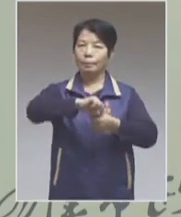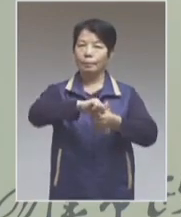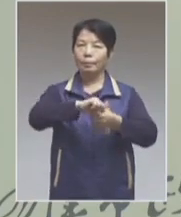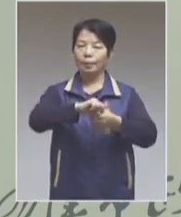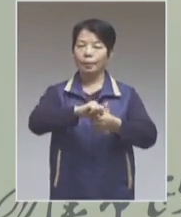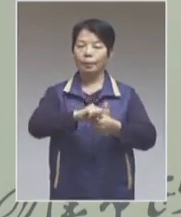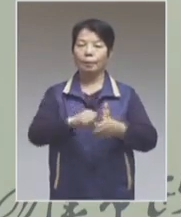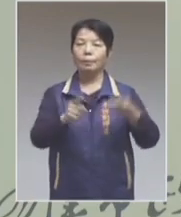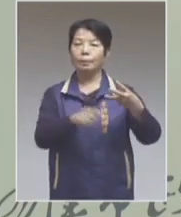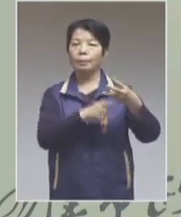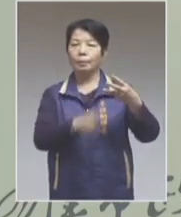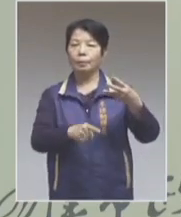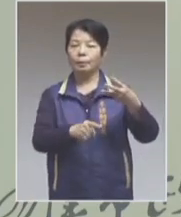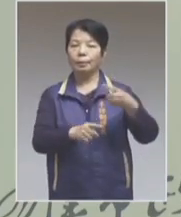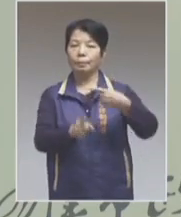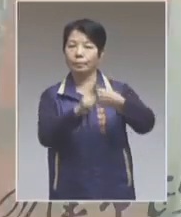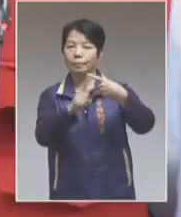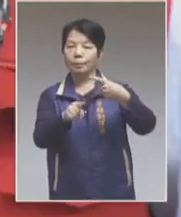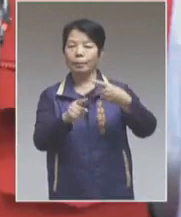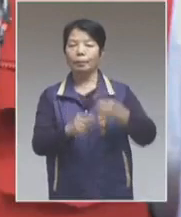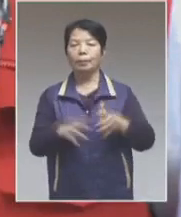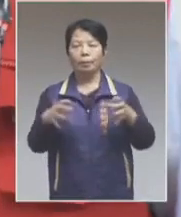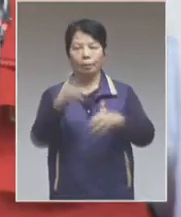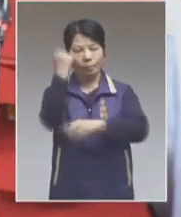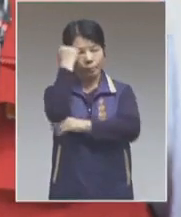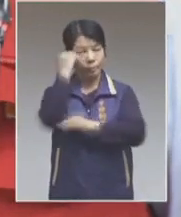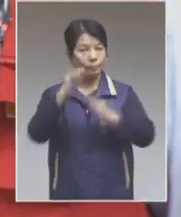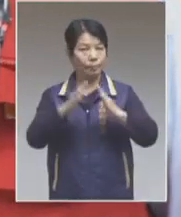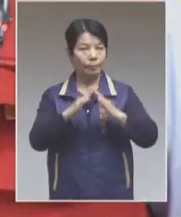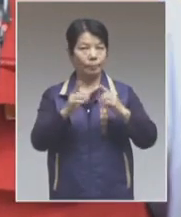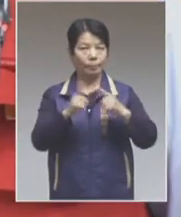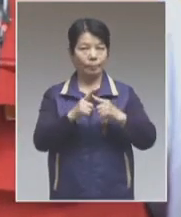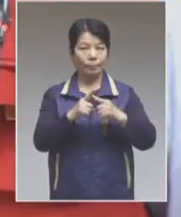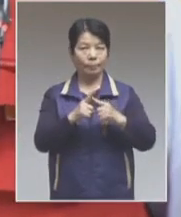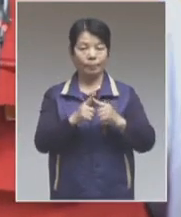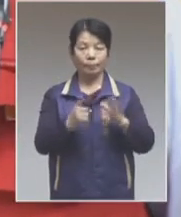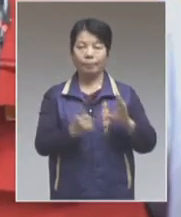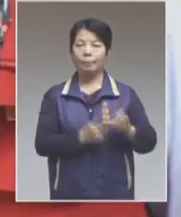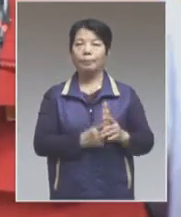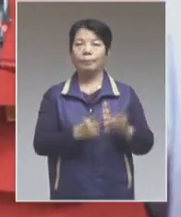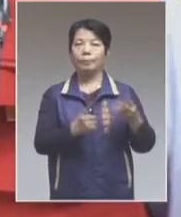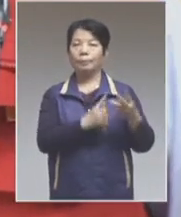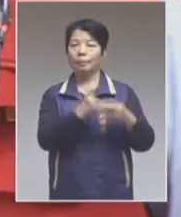他三个案，好、哦，这三个案是同住的家人。那其中一位